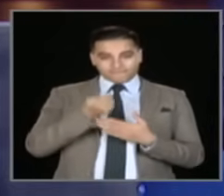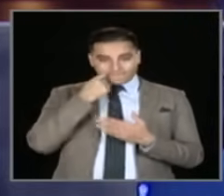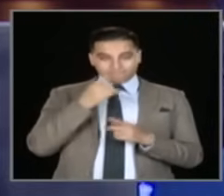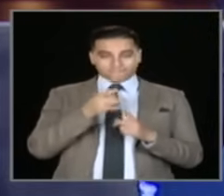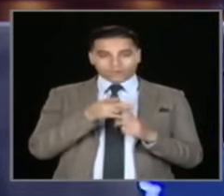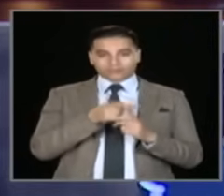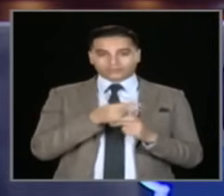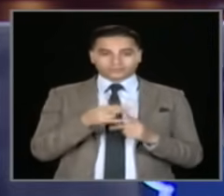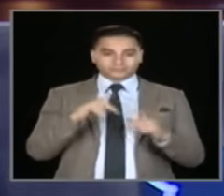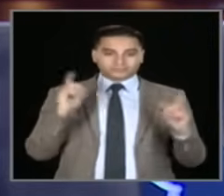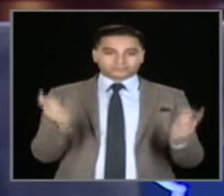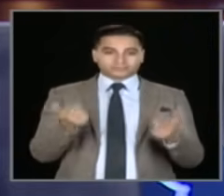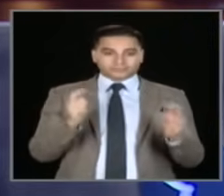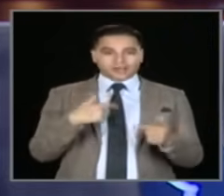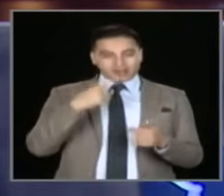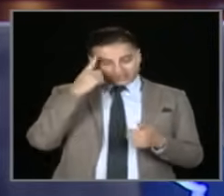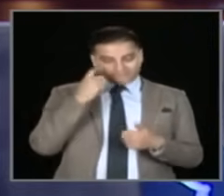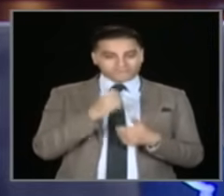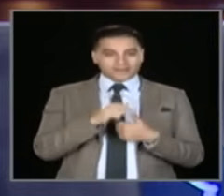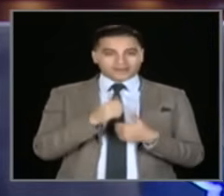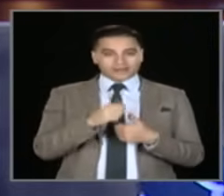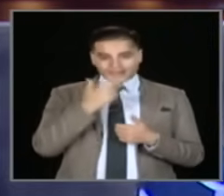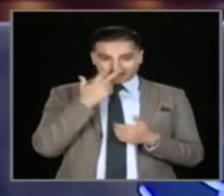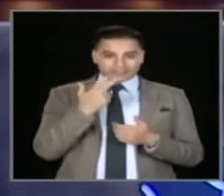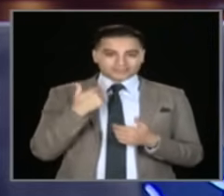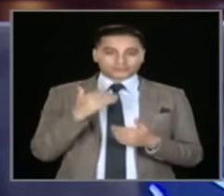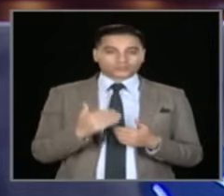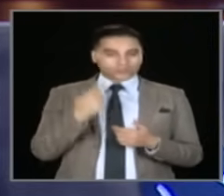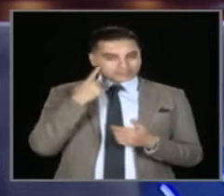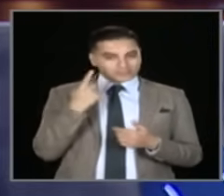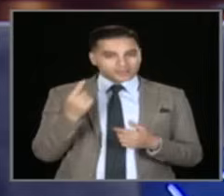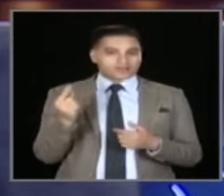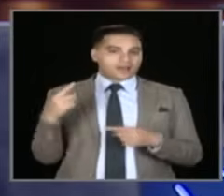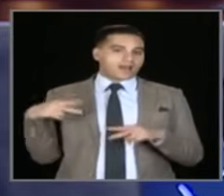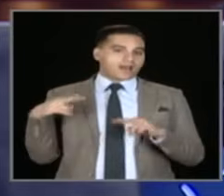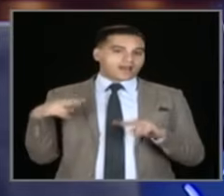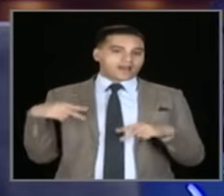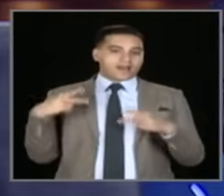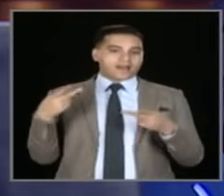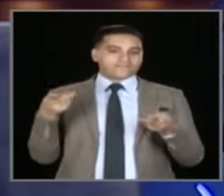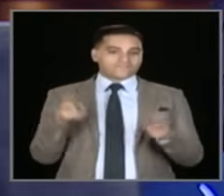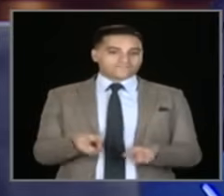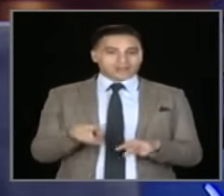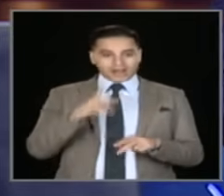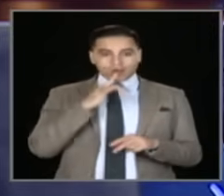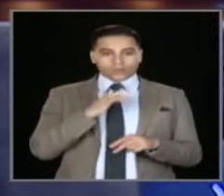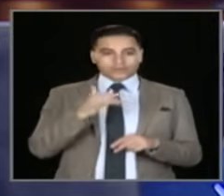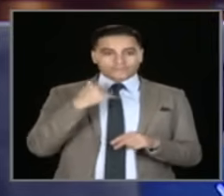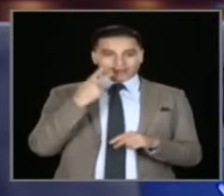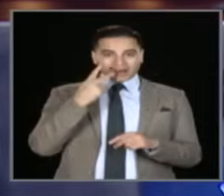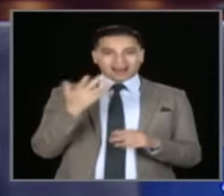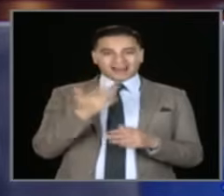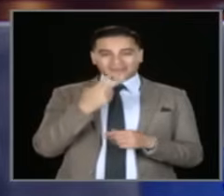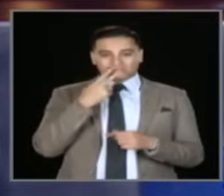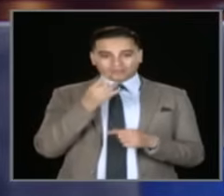المخدرات. أنا فاكر في جملة قالها، فاكرها من وانا صغير، كان دايما يقول لو لقيته حد